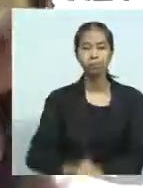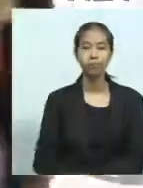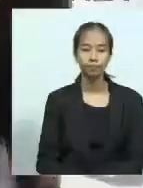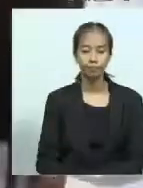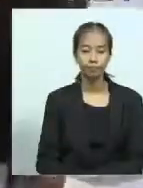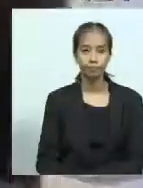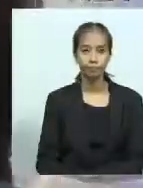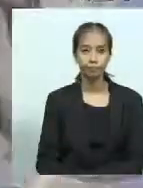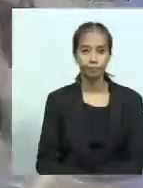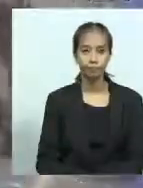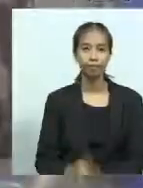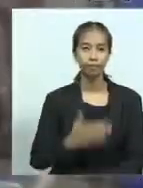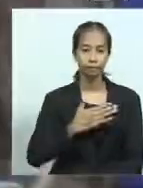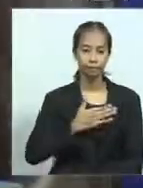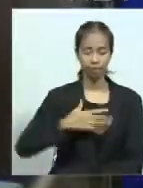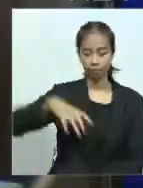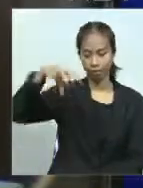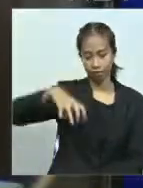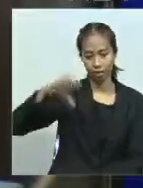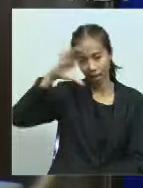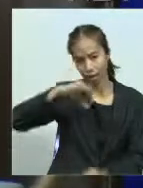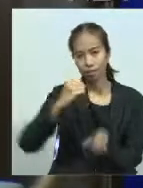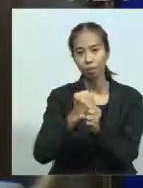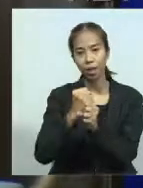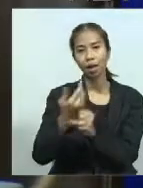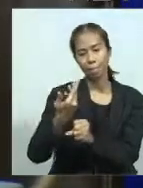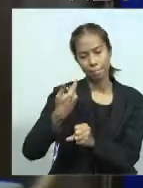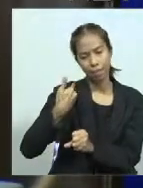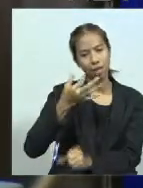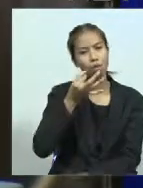ขอ ทางกรมการจัดหางานเนี่ยก็ได้รับข้อร้องเรียนจาก